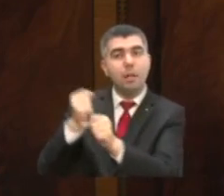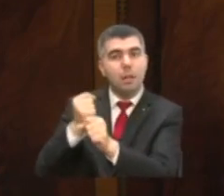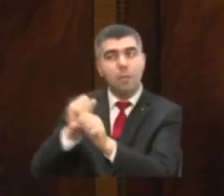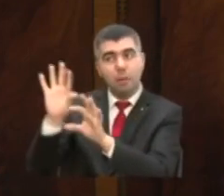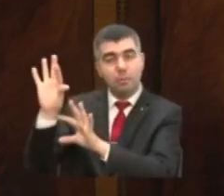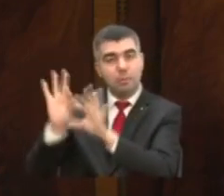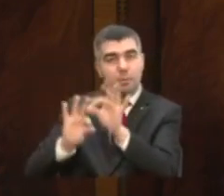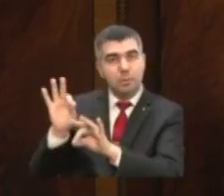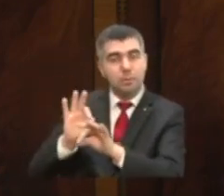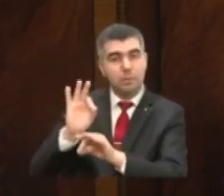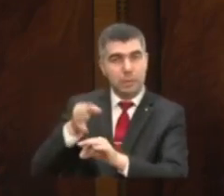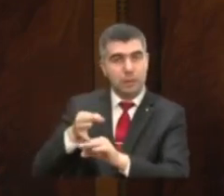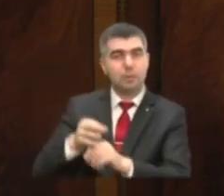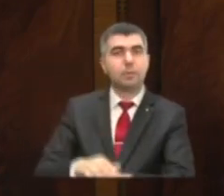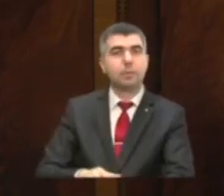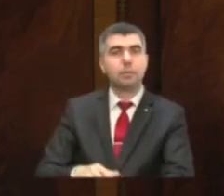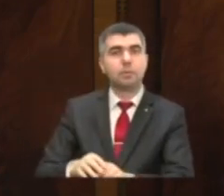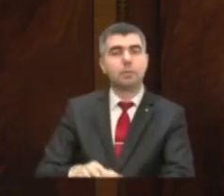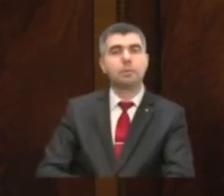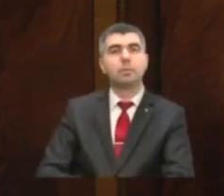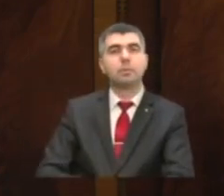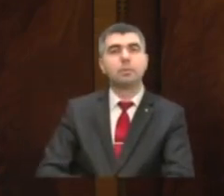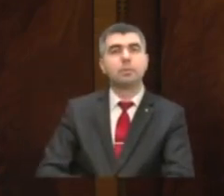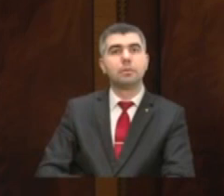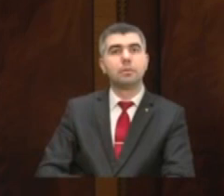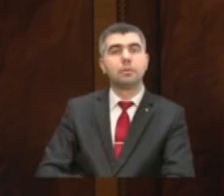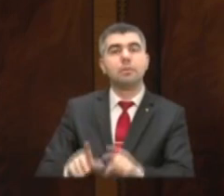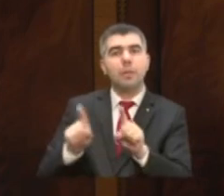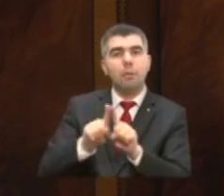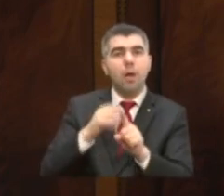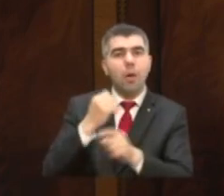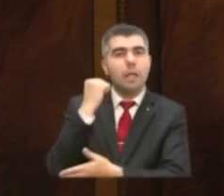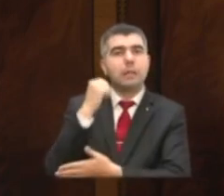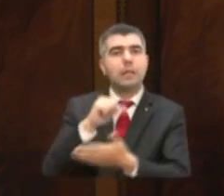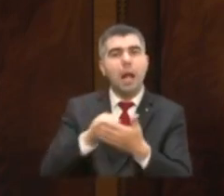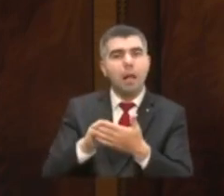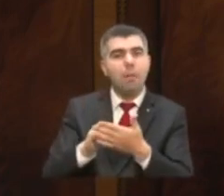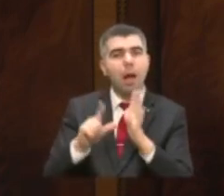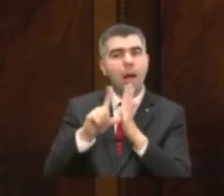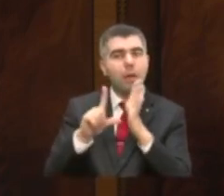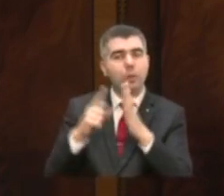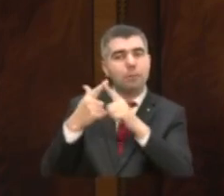وبطبيعة الحال أساسا غادي تشغل الشباب. إذن أنا هدرت على المقتضى الضريبي في قانون المالية